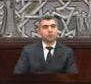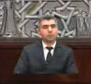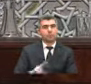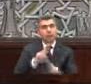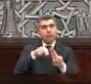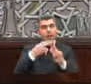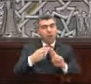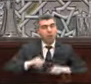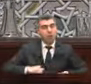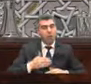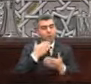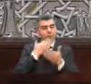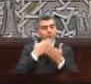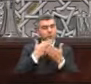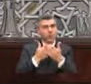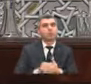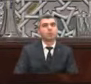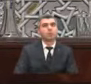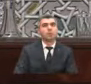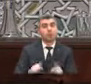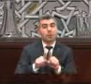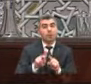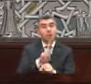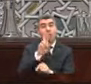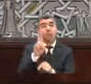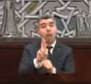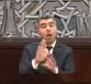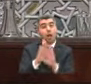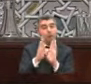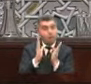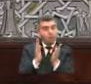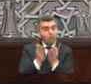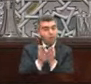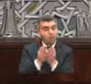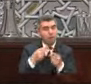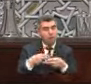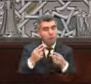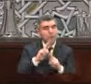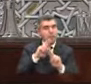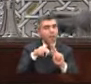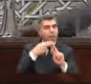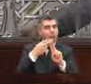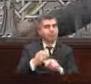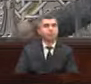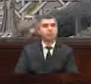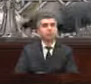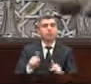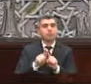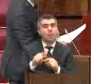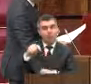شكرا السيد النائب، هذا سؤال عام غنعطيك كذلك جواب عام. فهناك تفعيل مخططات